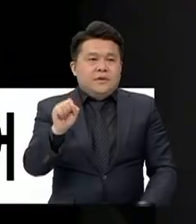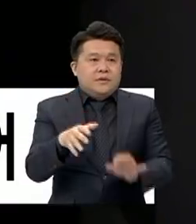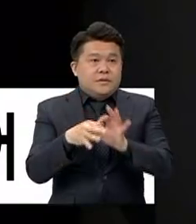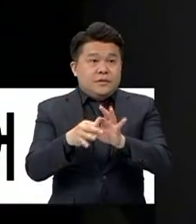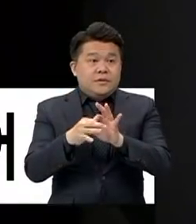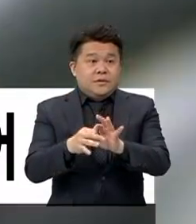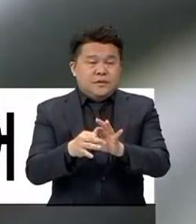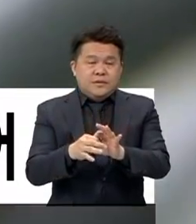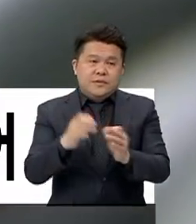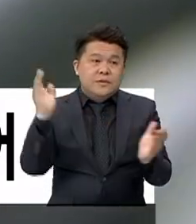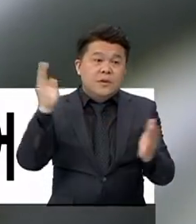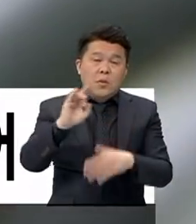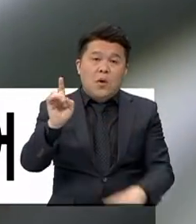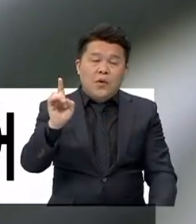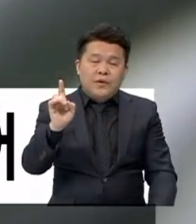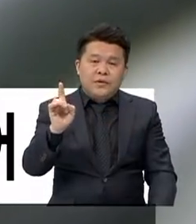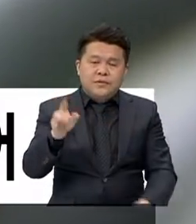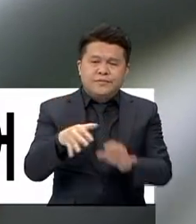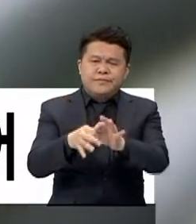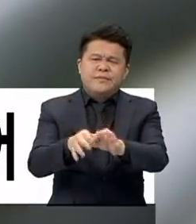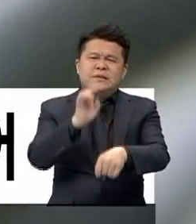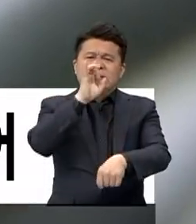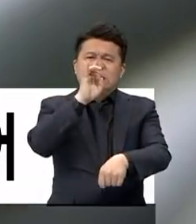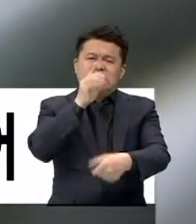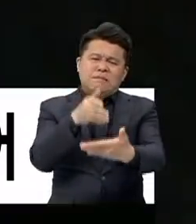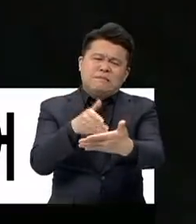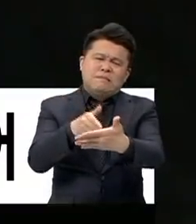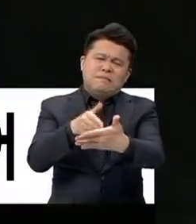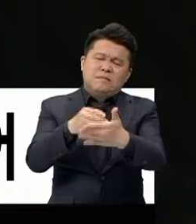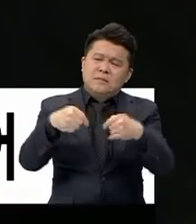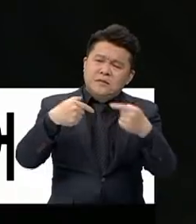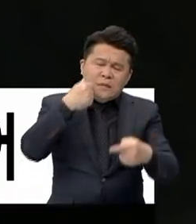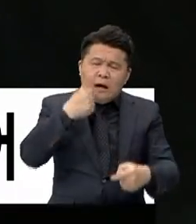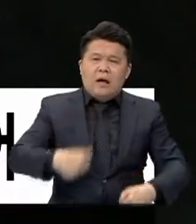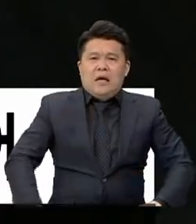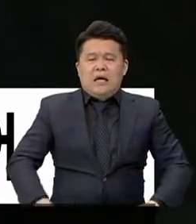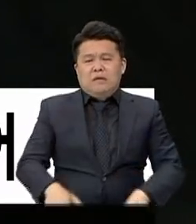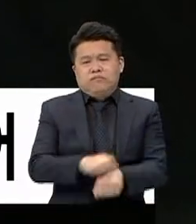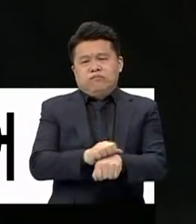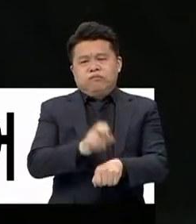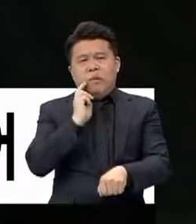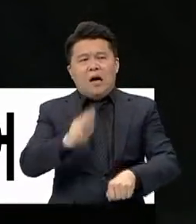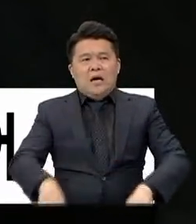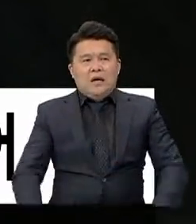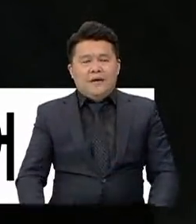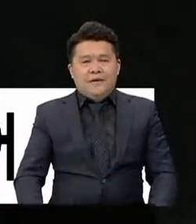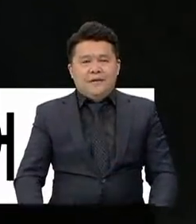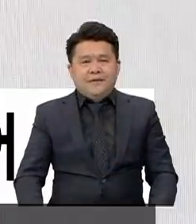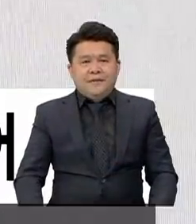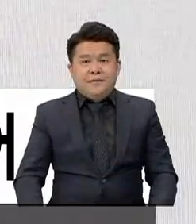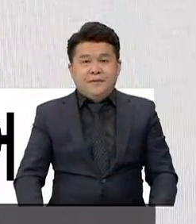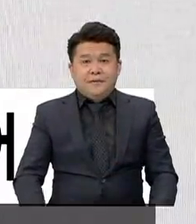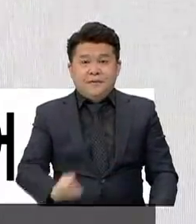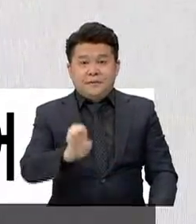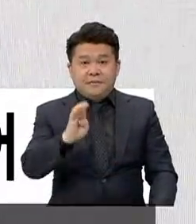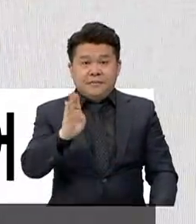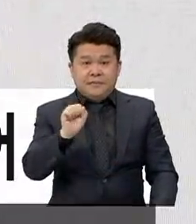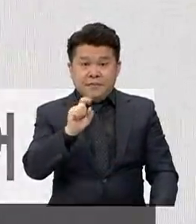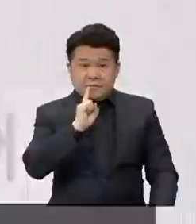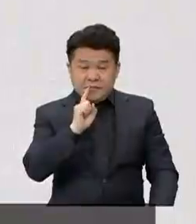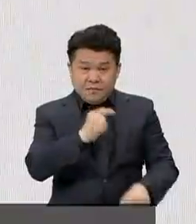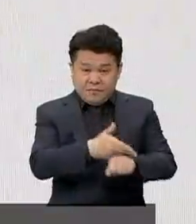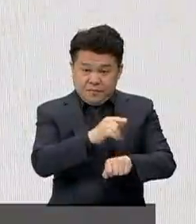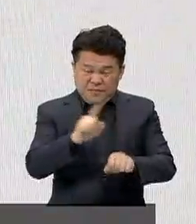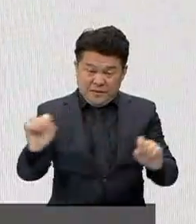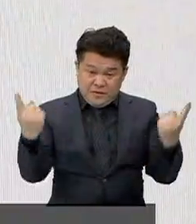개학한 일부 학생의 경우 접속이 지연돼 수업에 참여하지 못하는 등 큰 불편을 겪었습니다. EBS 측은 오전